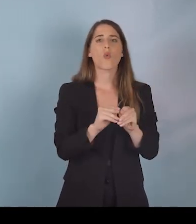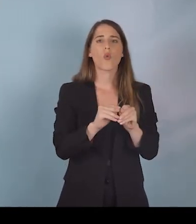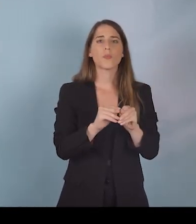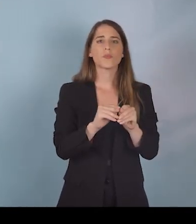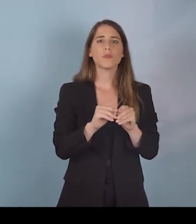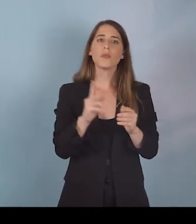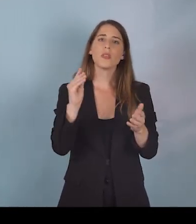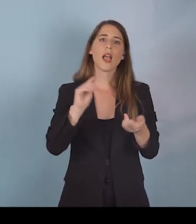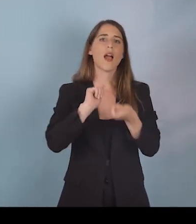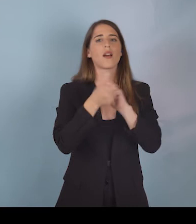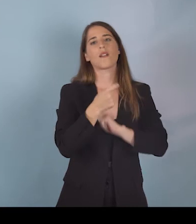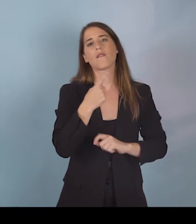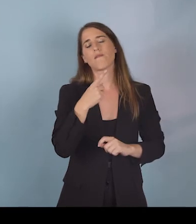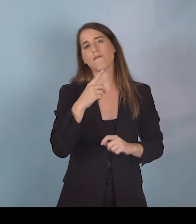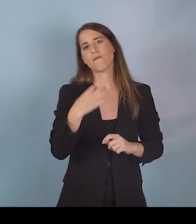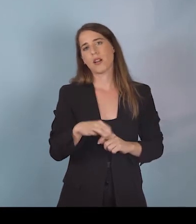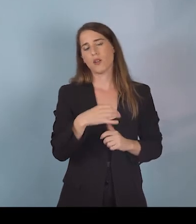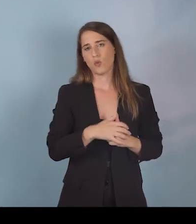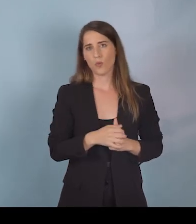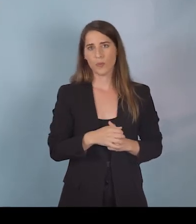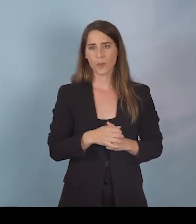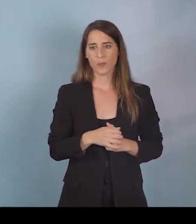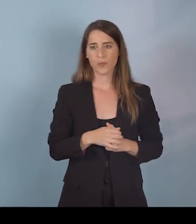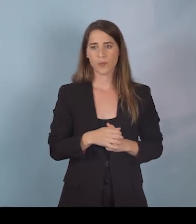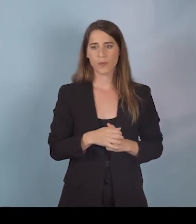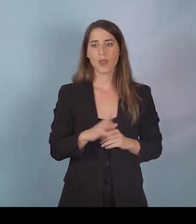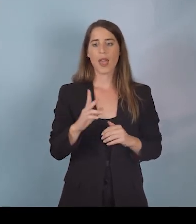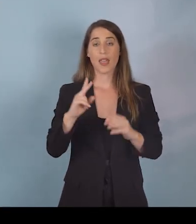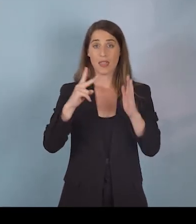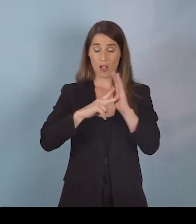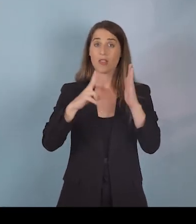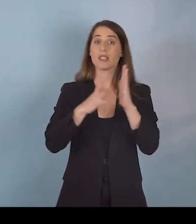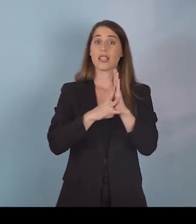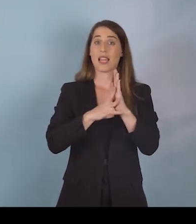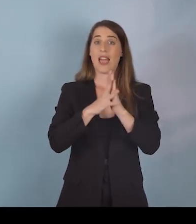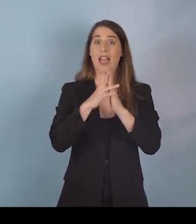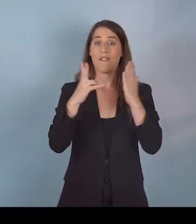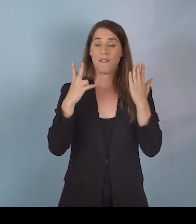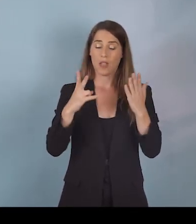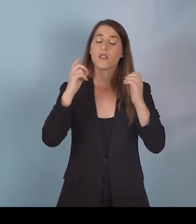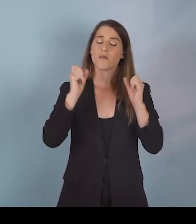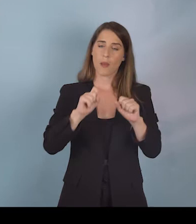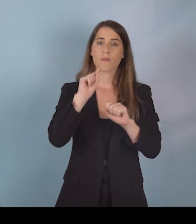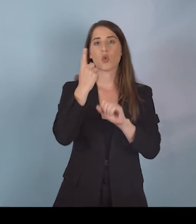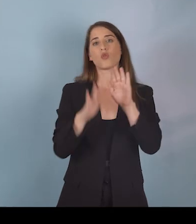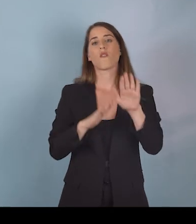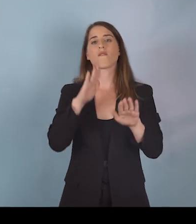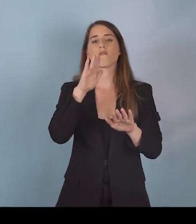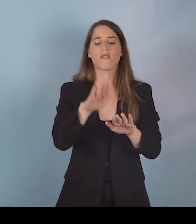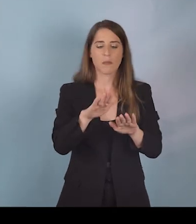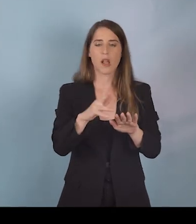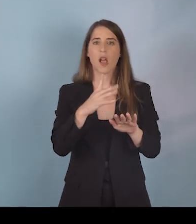διαδικασία επαναπροσδιορισμού φύλου, χειρουργικές και άλλες ιατρικές διαδικασίες, καθώς επίσης και προβλέψεις στον χώρο της